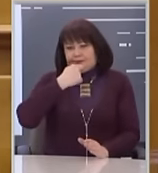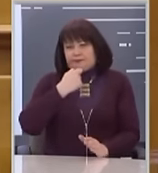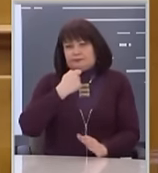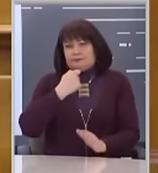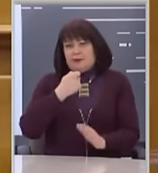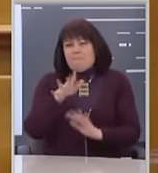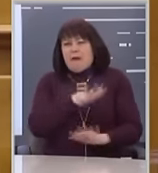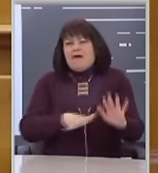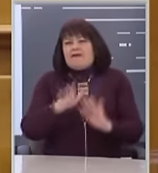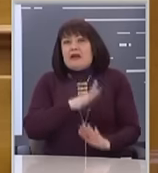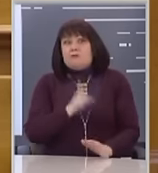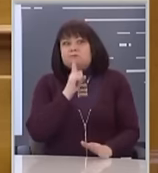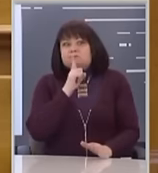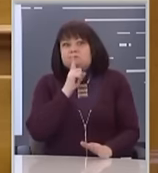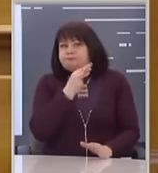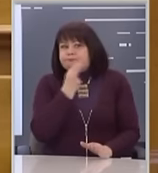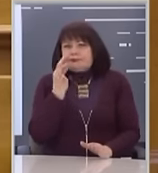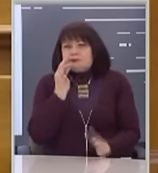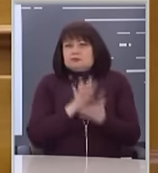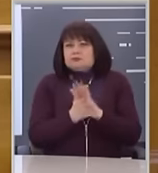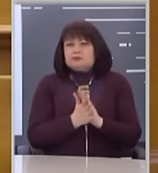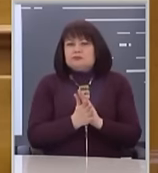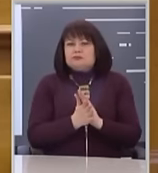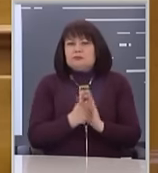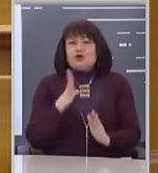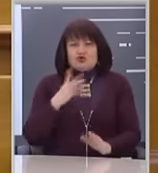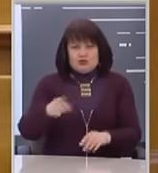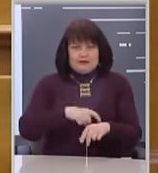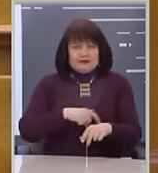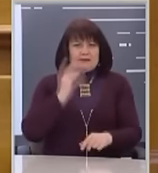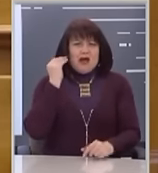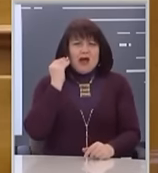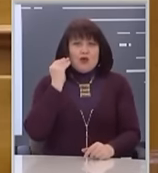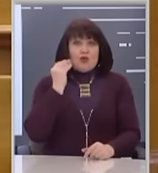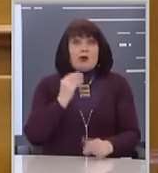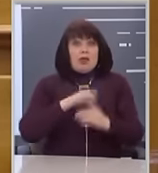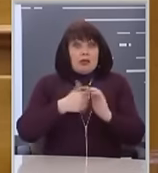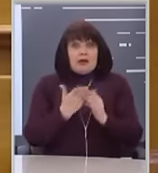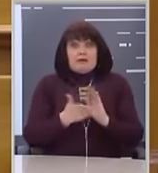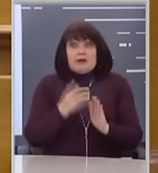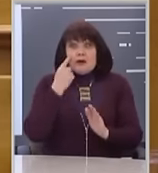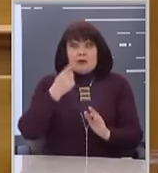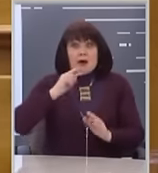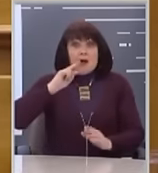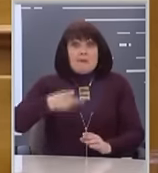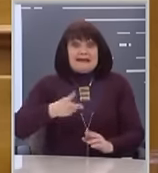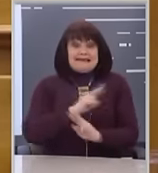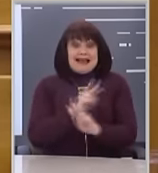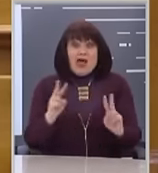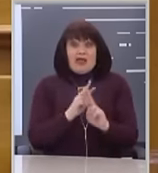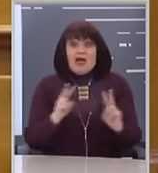της μαφίας. Ο κόσμος που μας ακούει περιμένει με πολύ μεγάλο ενδιαφέρον μια καθαρή απάντηση σε αυτά τα